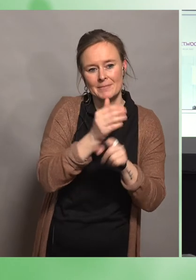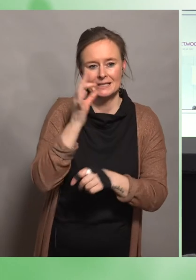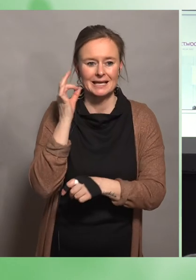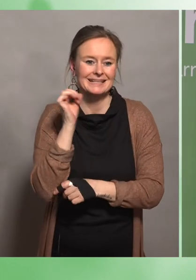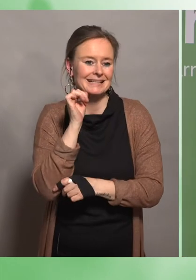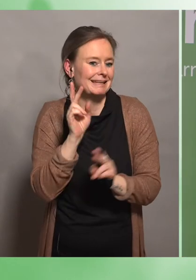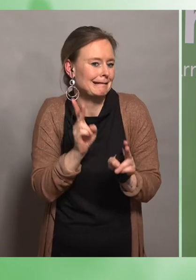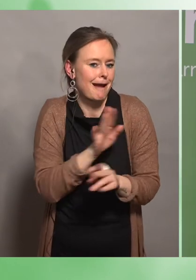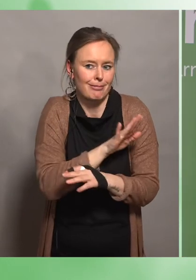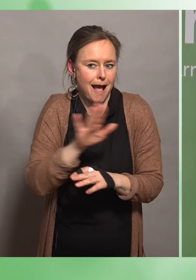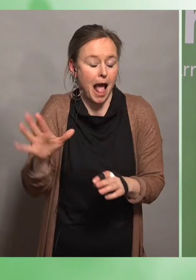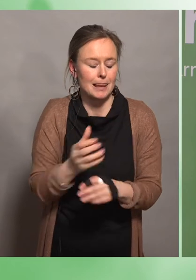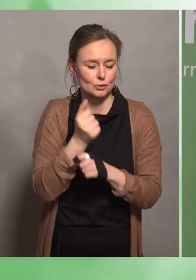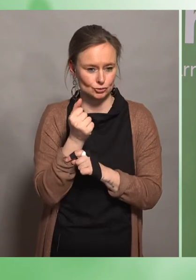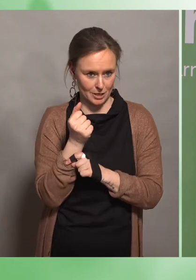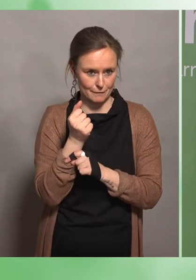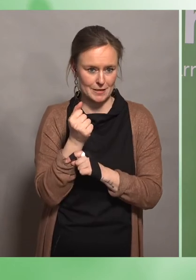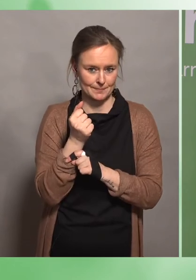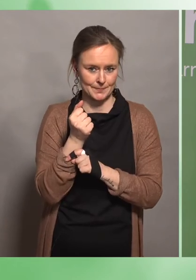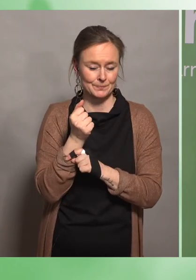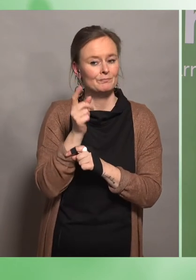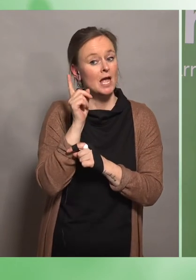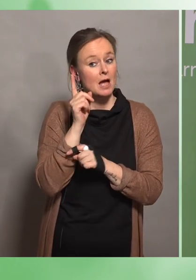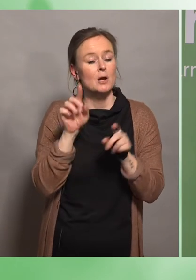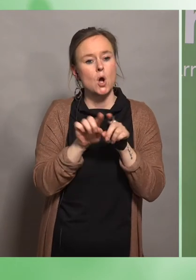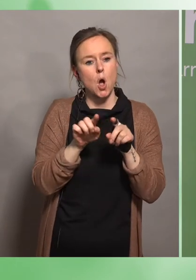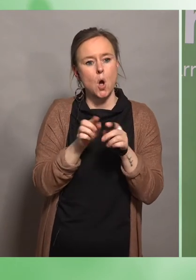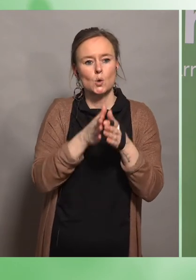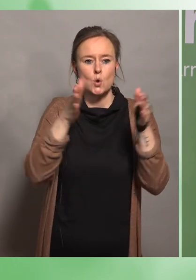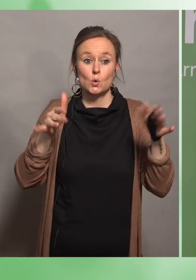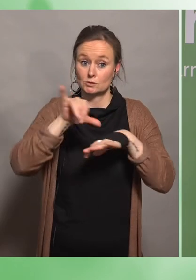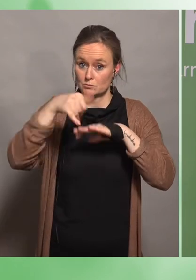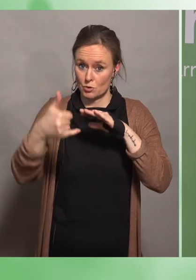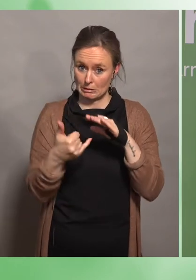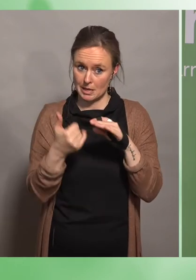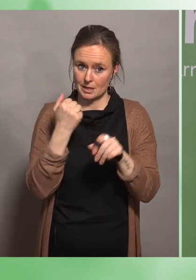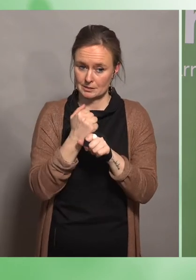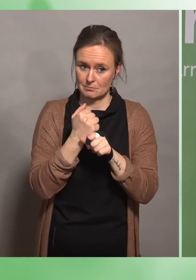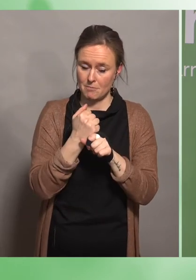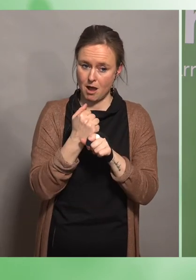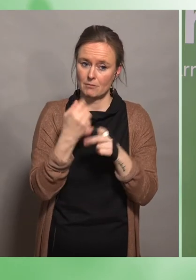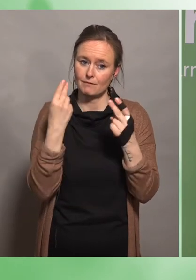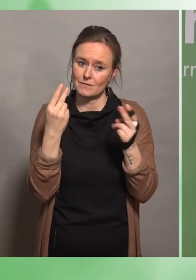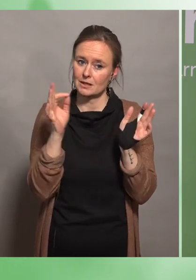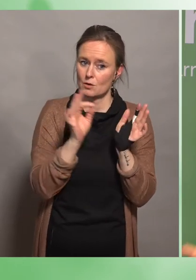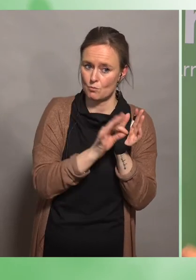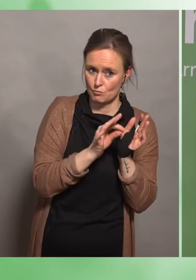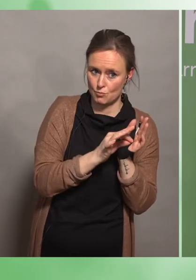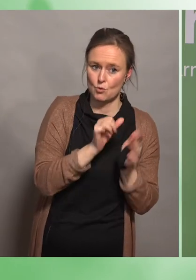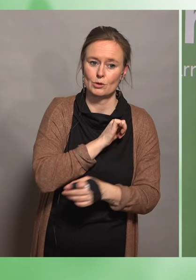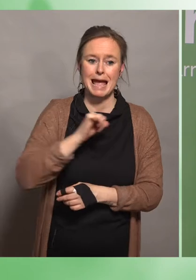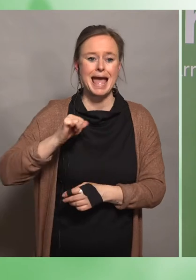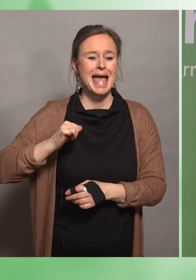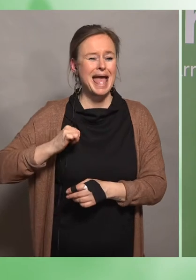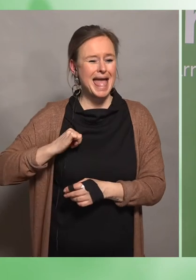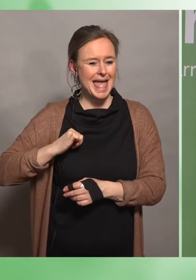ist. Und wir hatten auch ein großes Projekt dann daraus gemacht. Ein ganz wichtiger Punkt war eine eigene